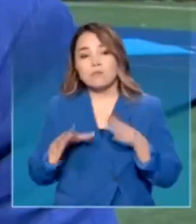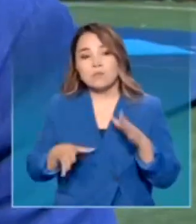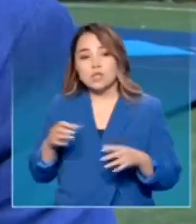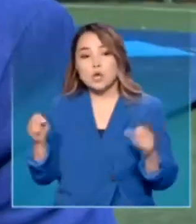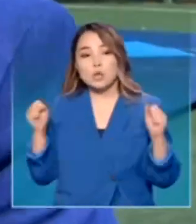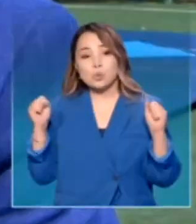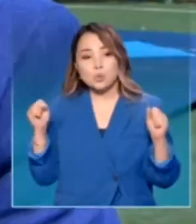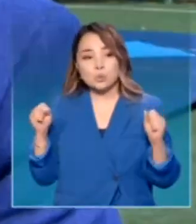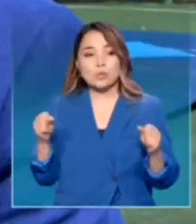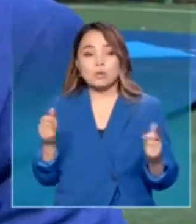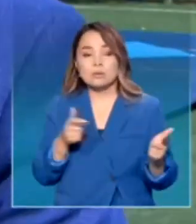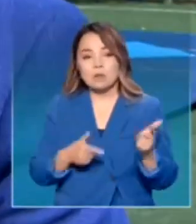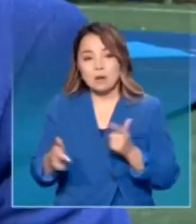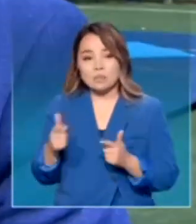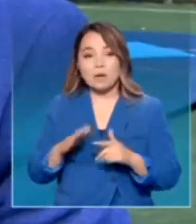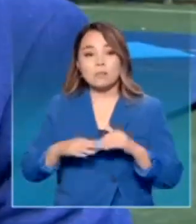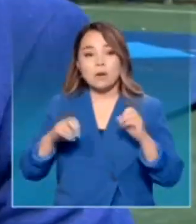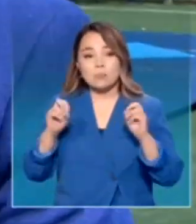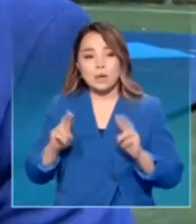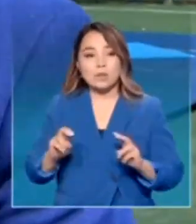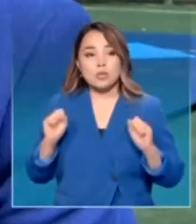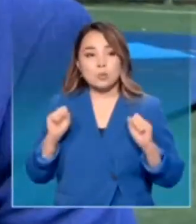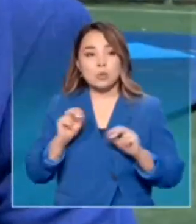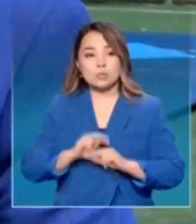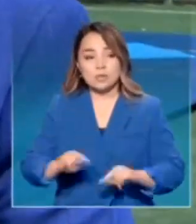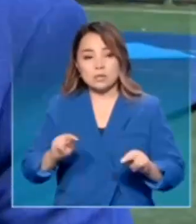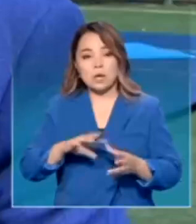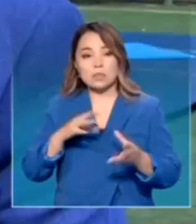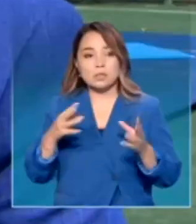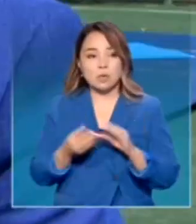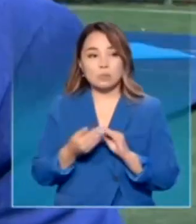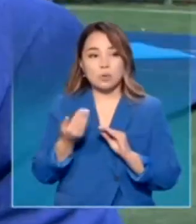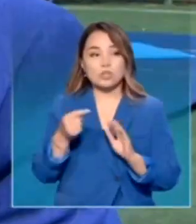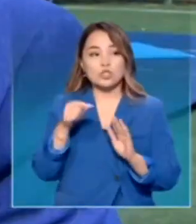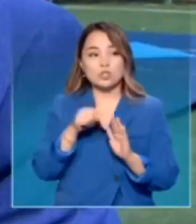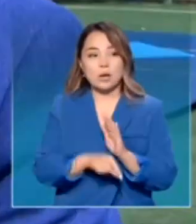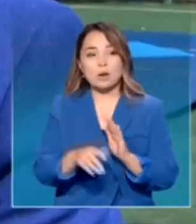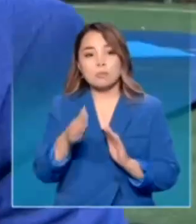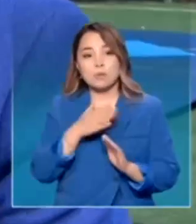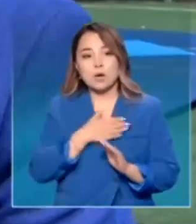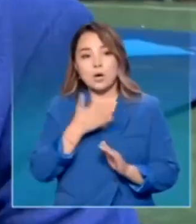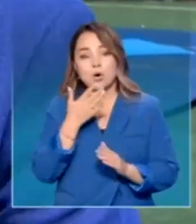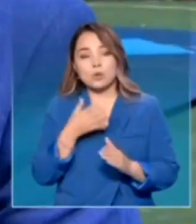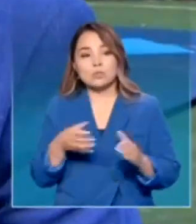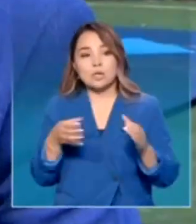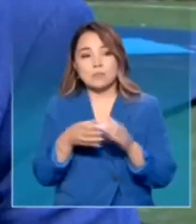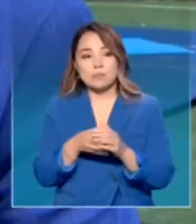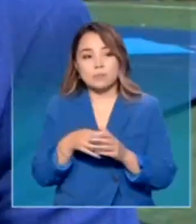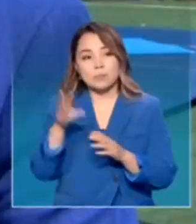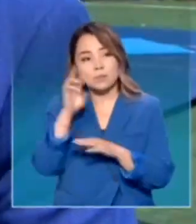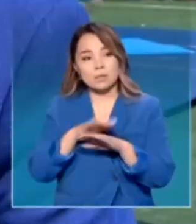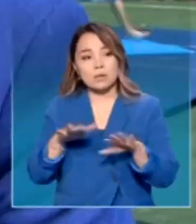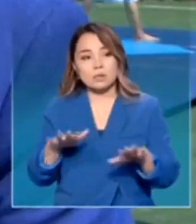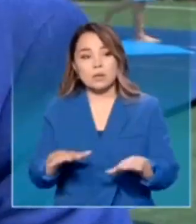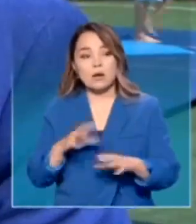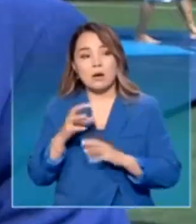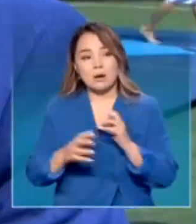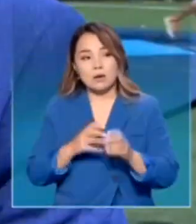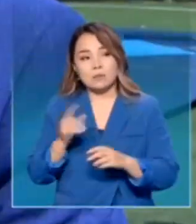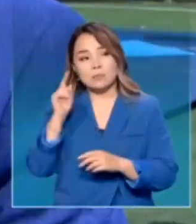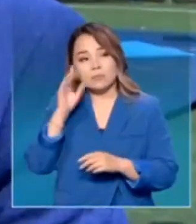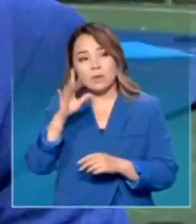бойынша даярлайтын мамандықтарды спортқа баулып, оның ішінде біздің ұлттық елімізге әлемге